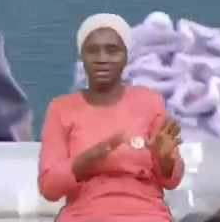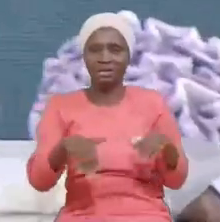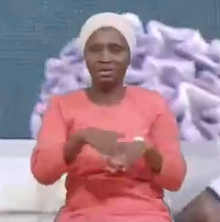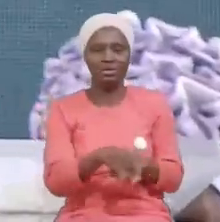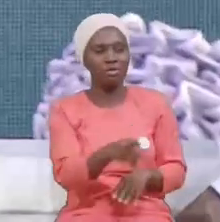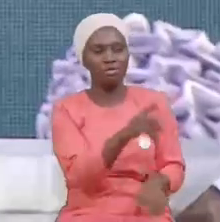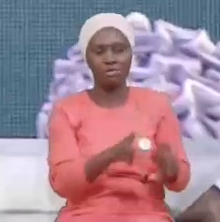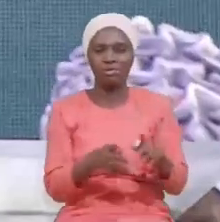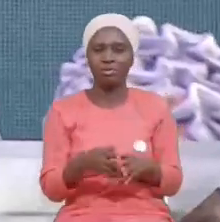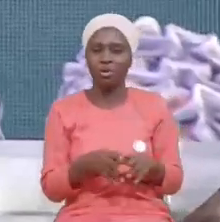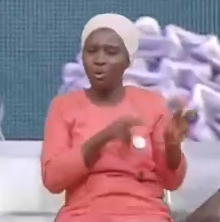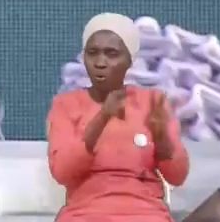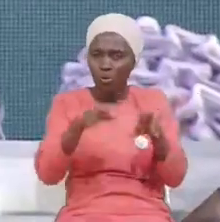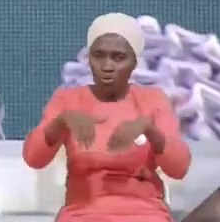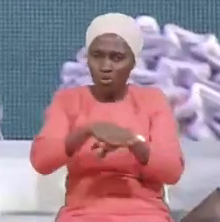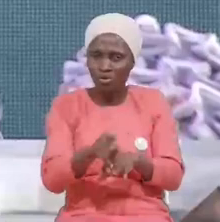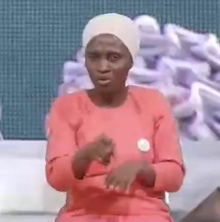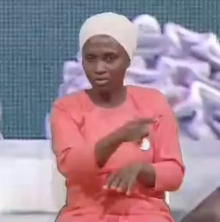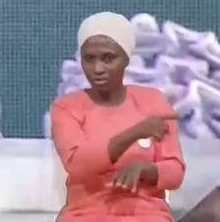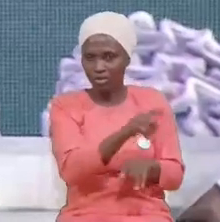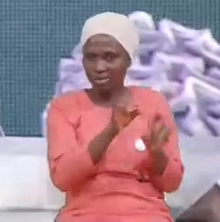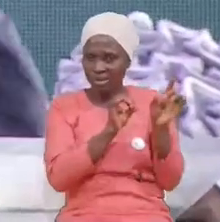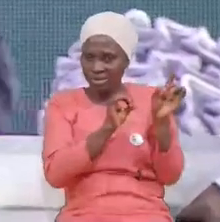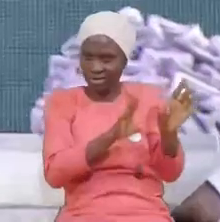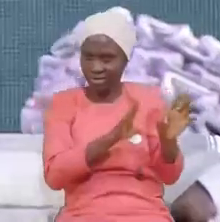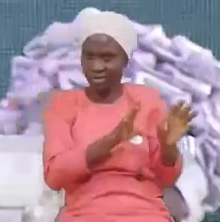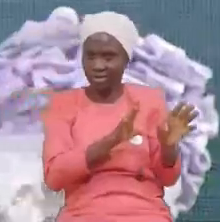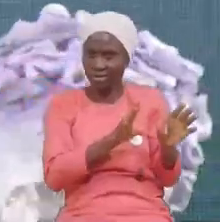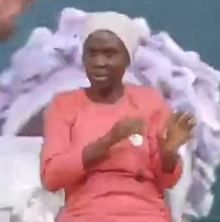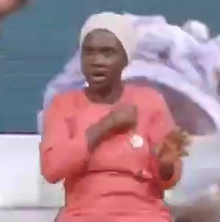Il faut veiller sur cette tendance de haine dans ta vie.